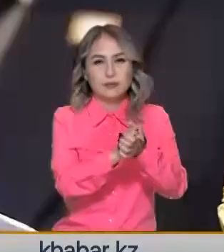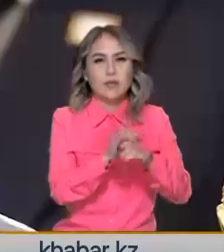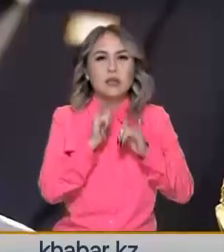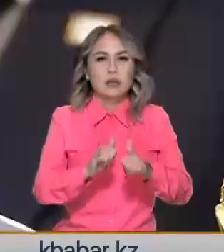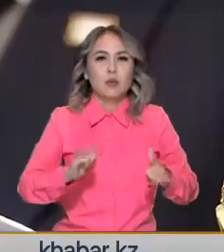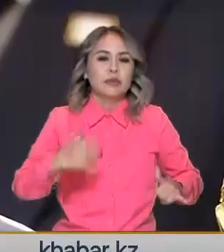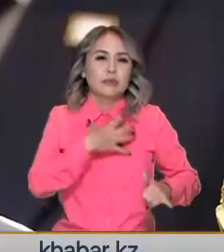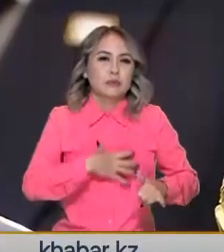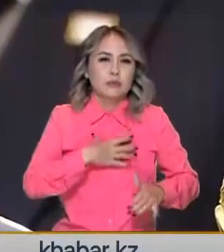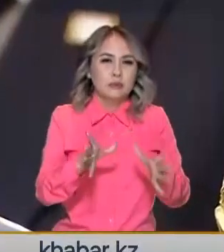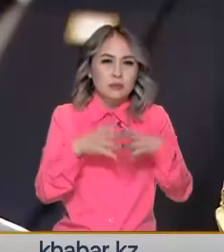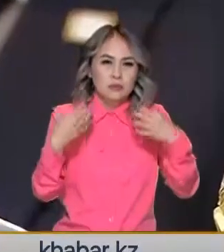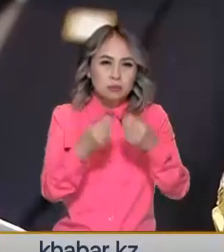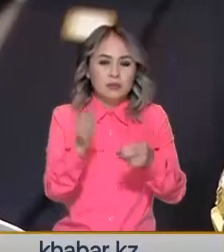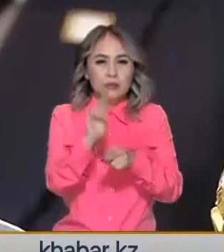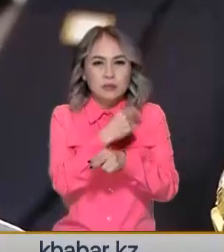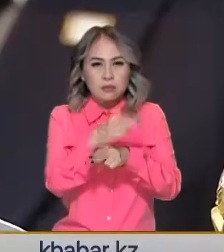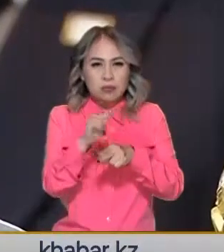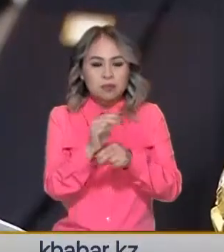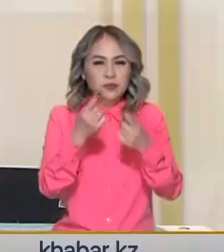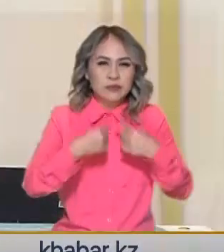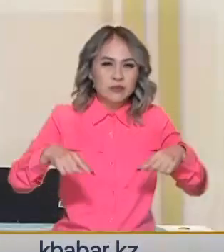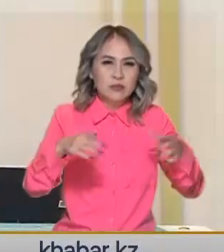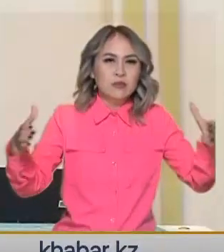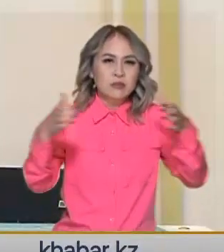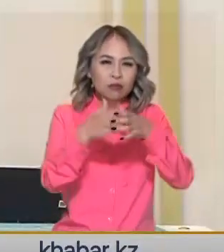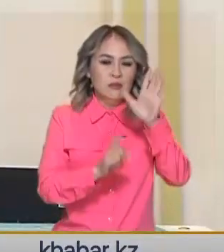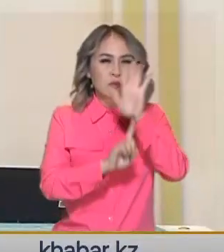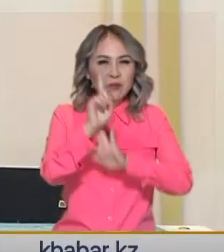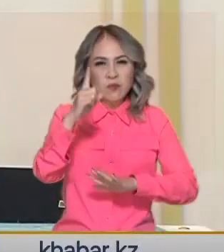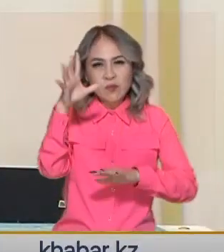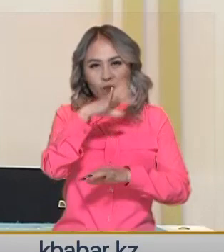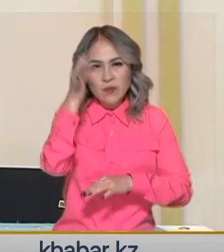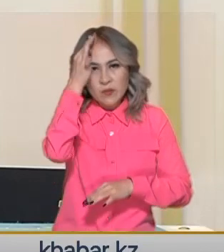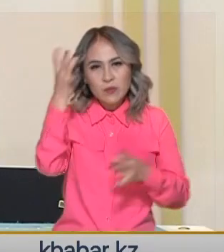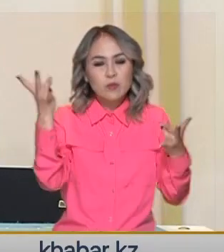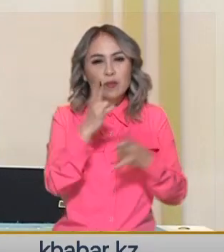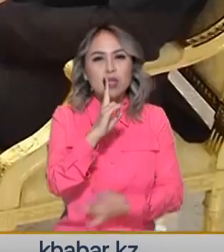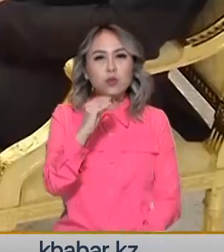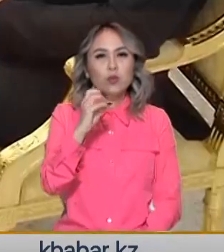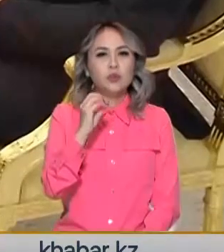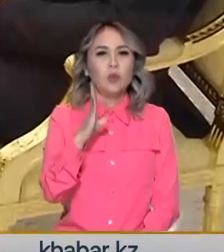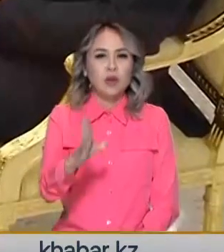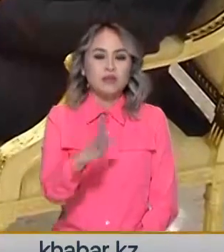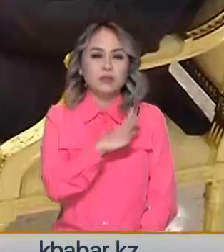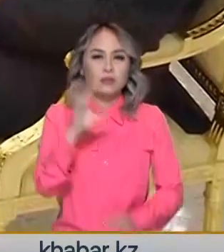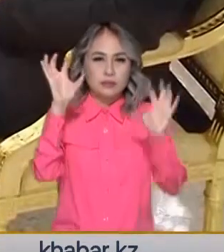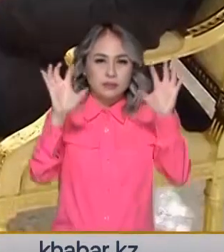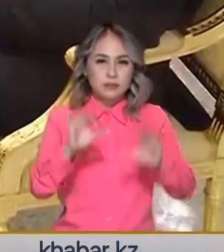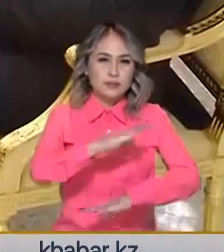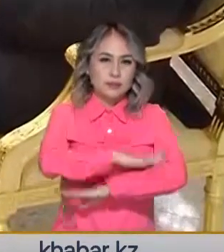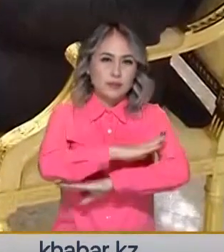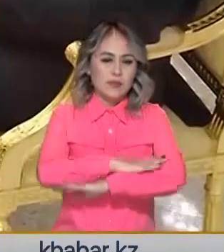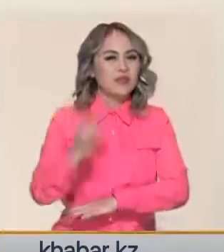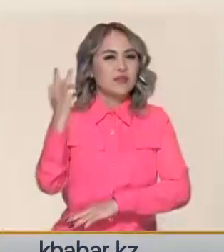түп негізі отбасындағы тәрбие мен қоғамдағы бірліктен бастау алатынын атап өтті. Қасым-Жомарт Тоқаев заң мен тәртіп